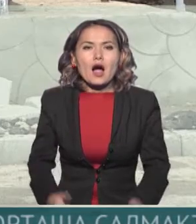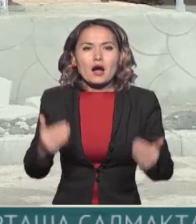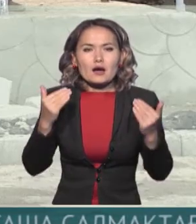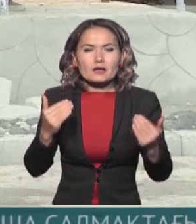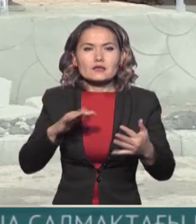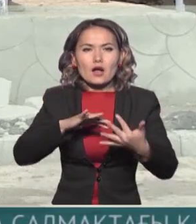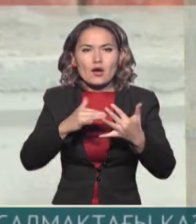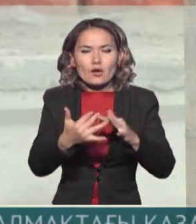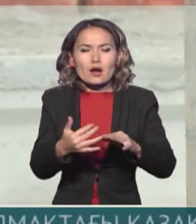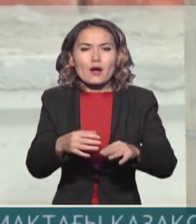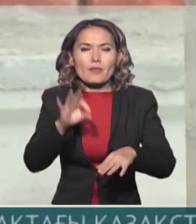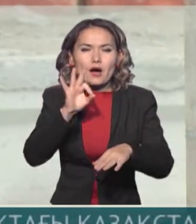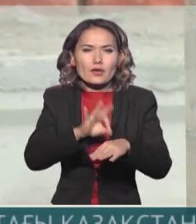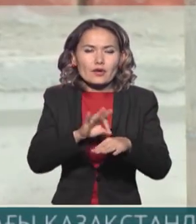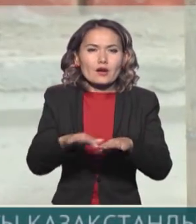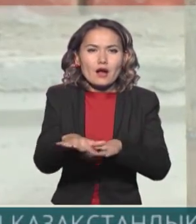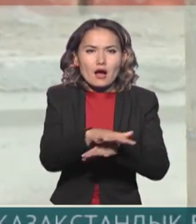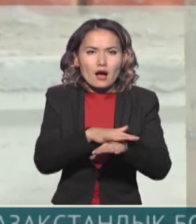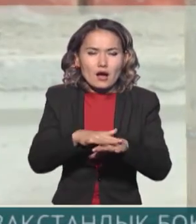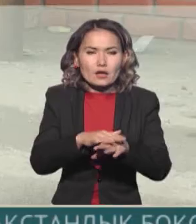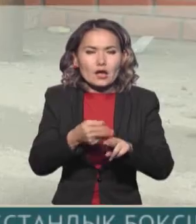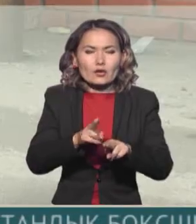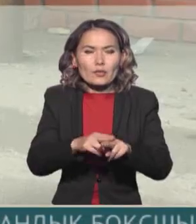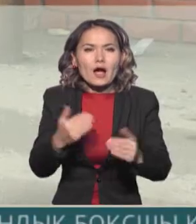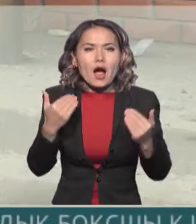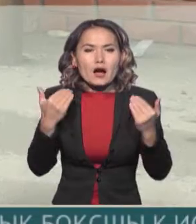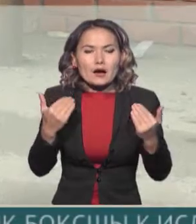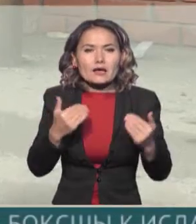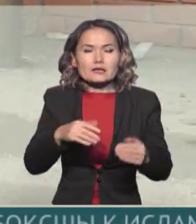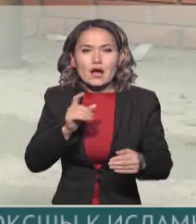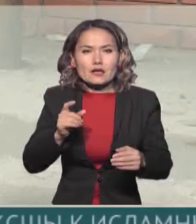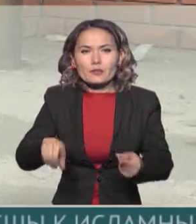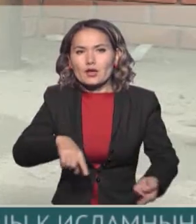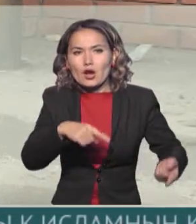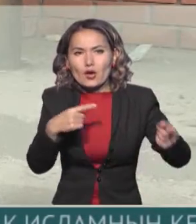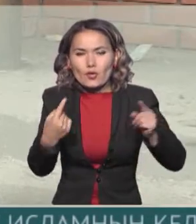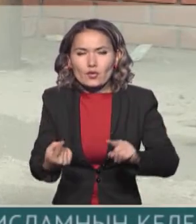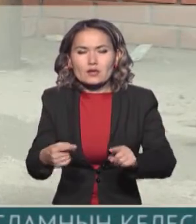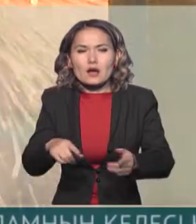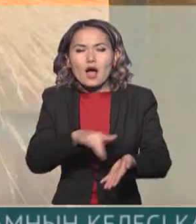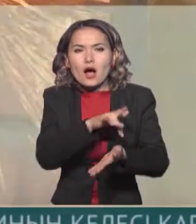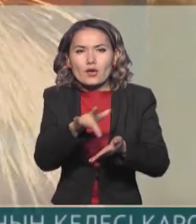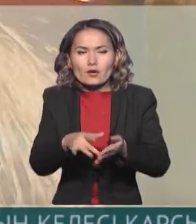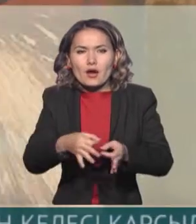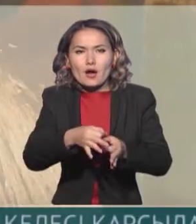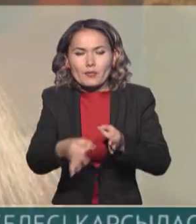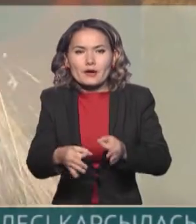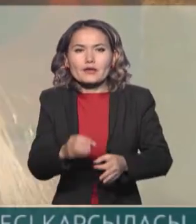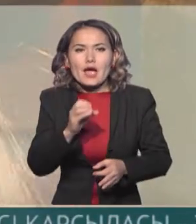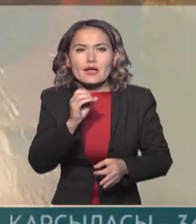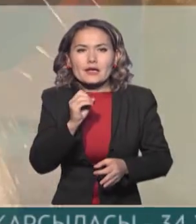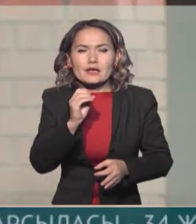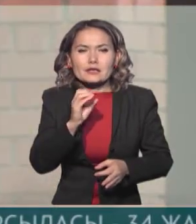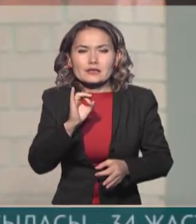және Красногорск ауылдары болашақта қаңырап бос қалмақ. Есесіне көшіп келушілерге Державинск қаласынан 75 пәтерлі, Есілден 45